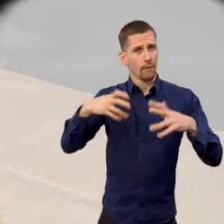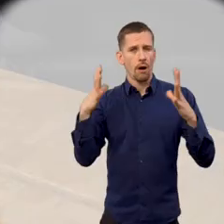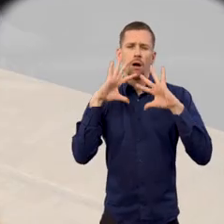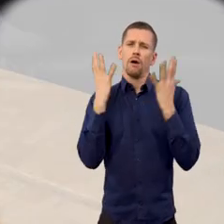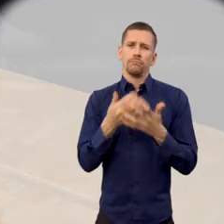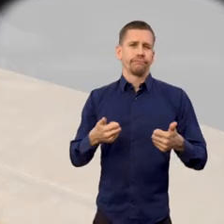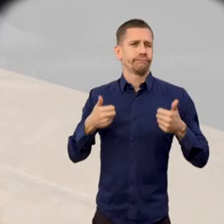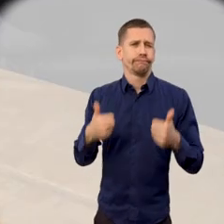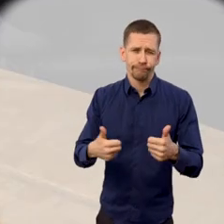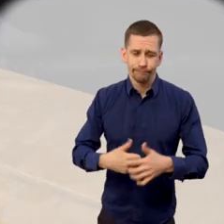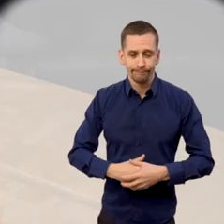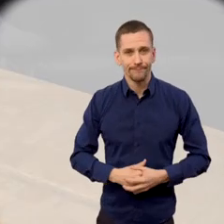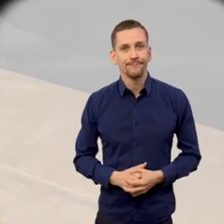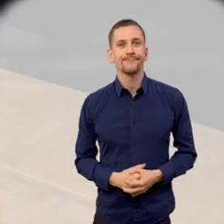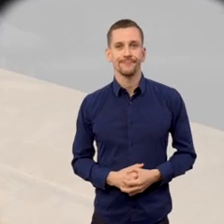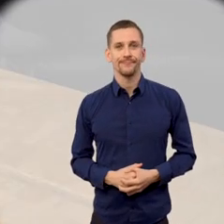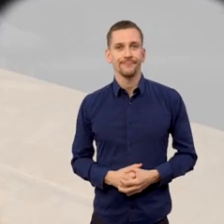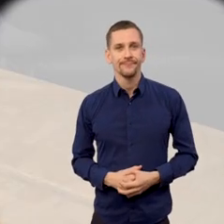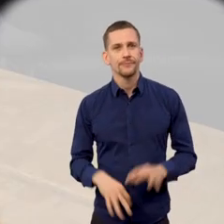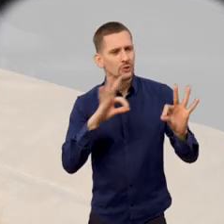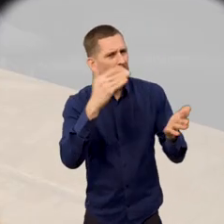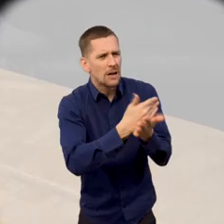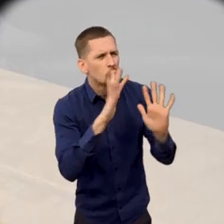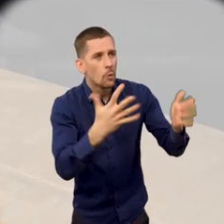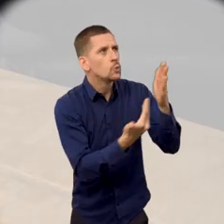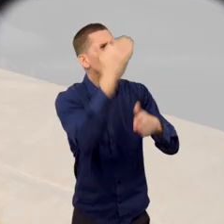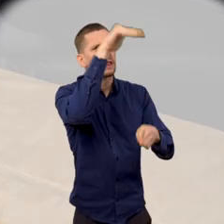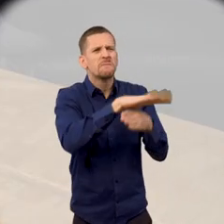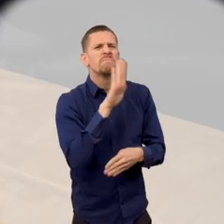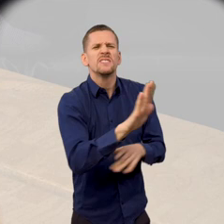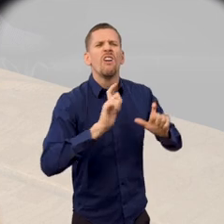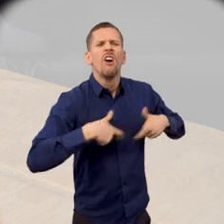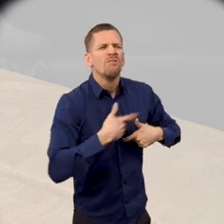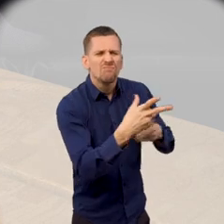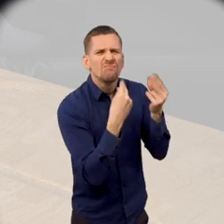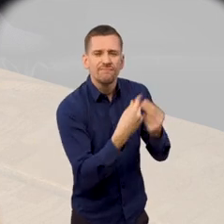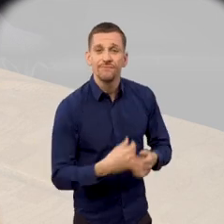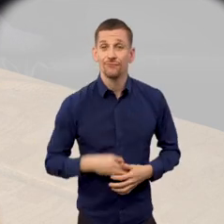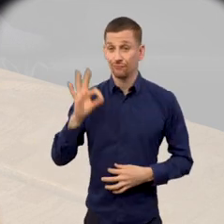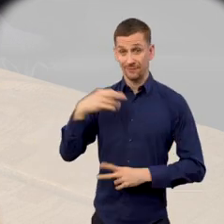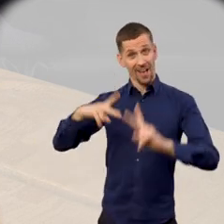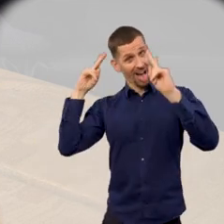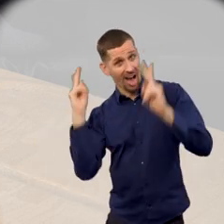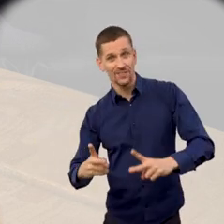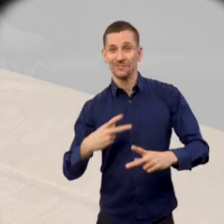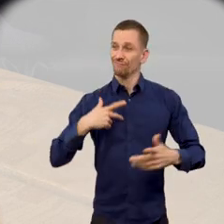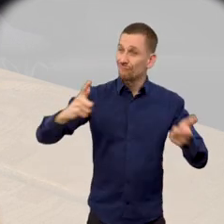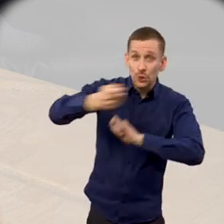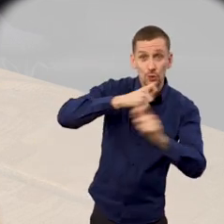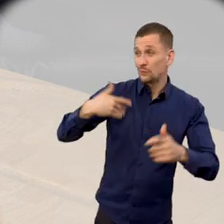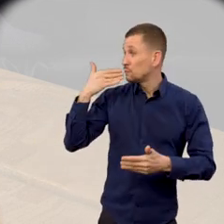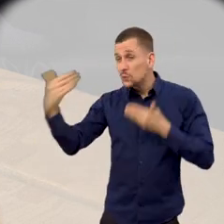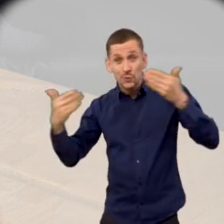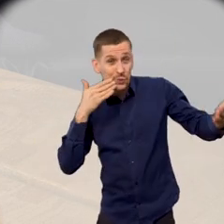fait. D'être libre. Et du coup, comment ça se passe, une journée typique ici à l'école?